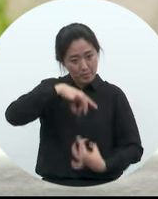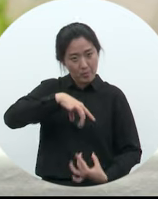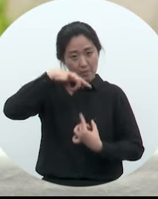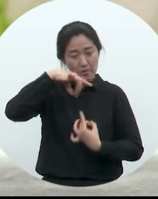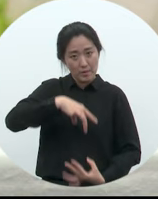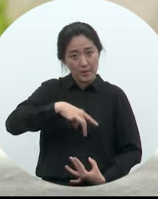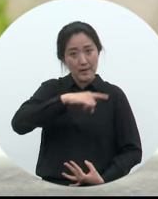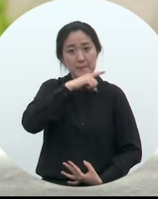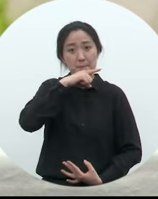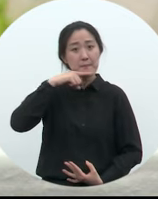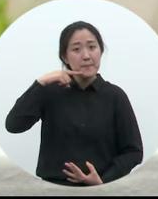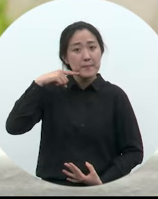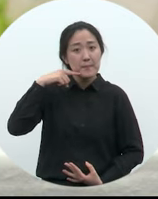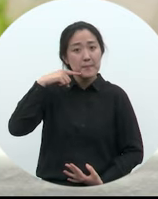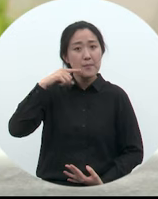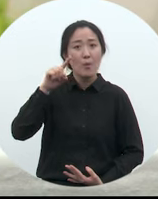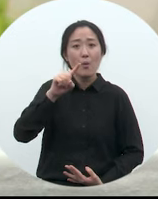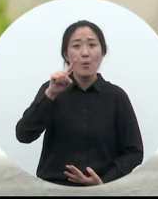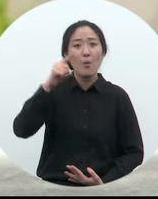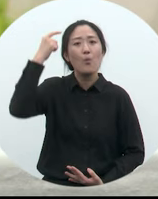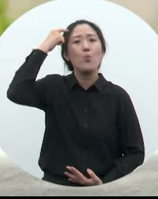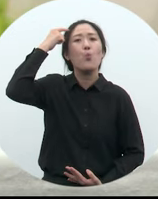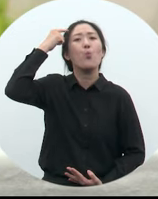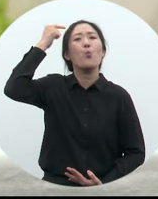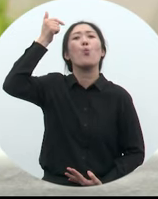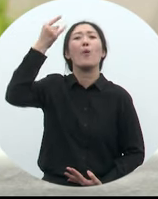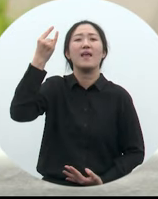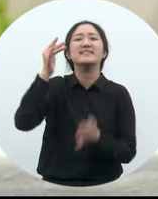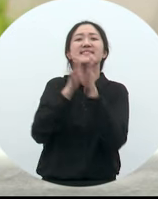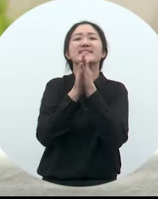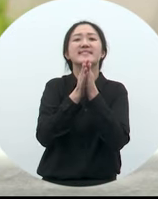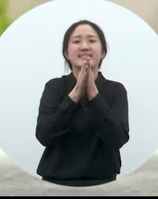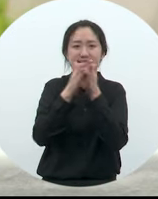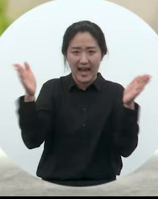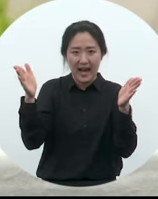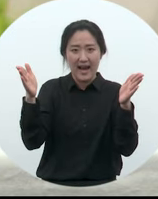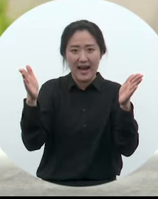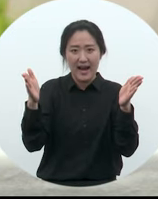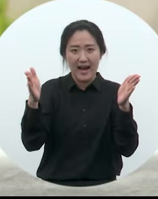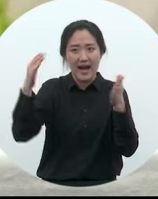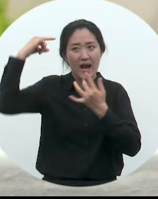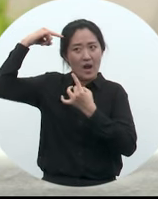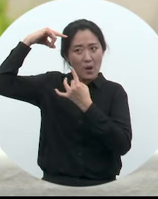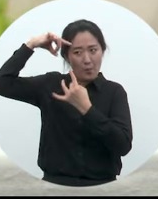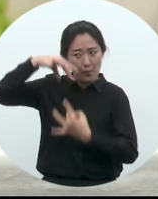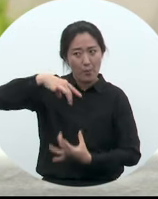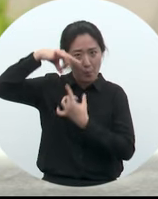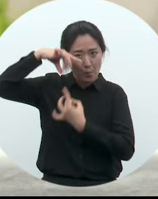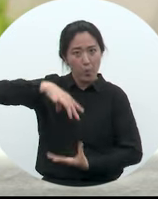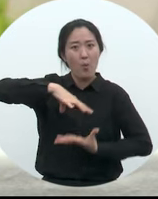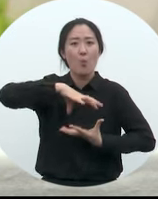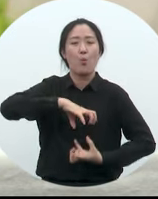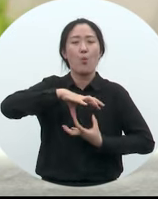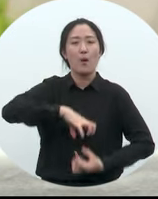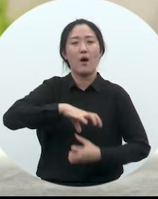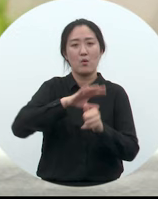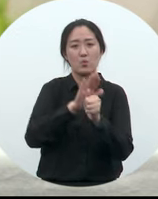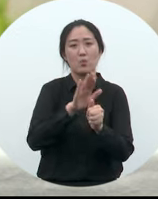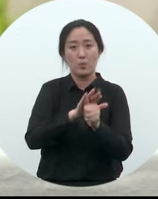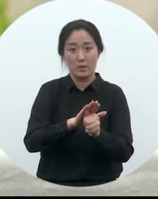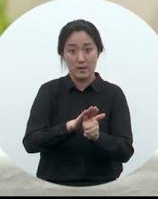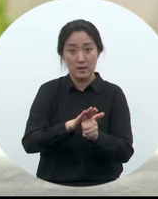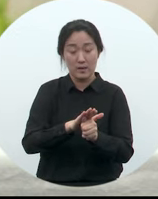이 혈액이 어디에서 오기가 쉽냐면은요. 이 뇌에서 공급이 되기가 쉽습니다.